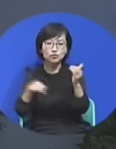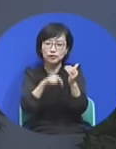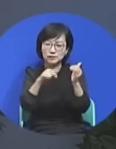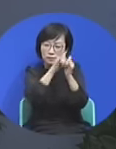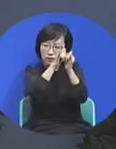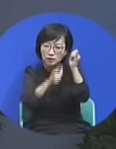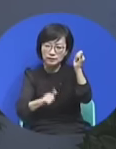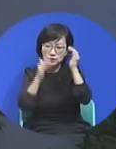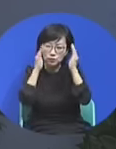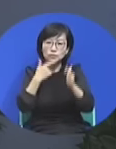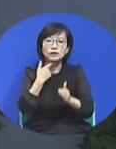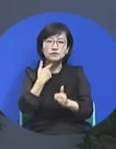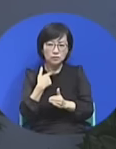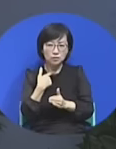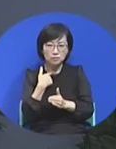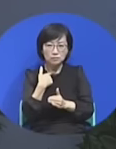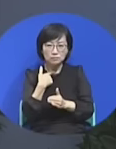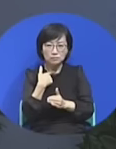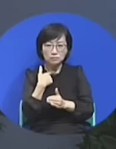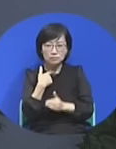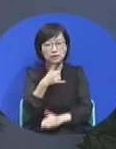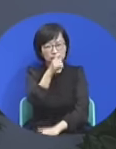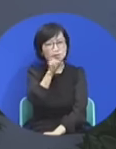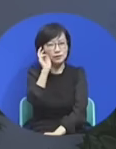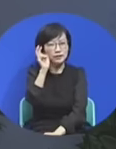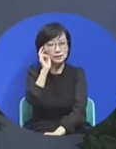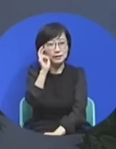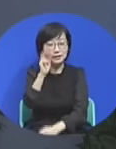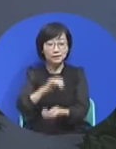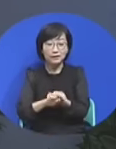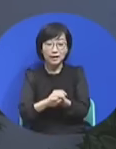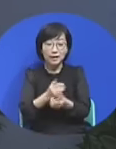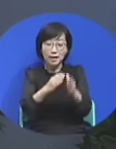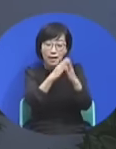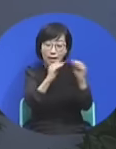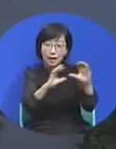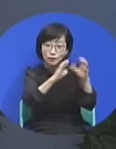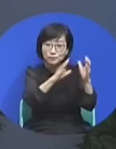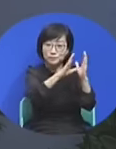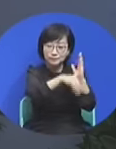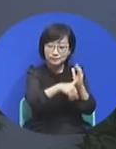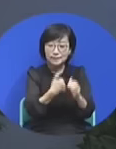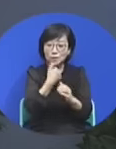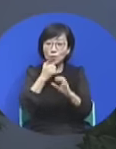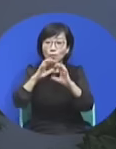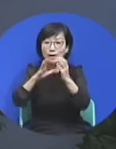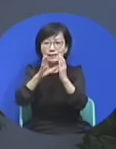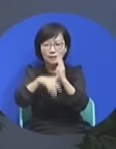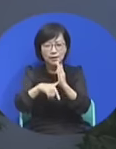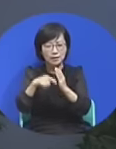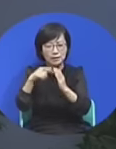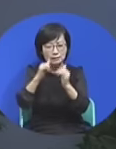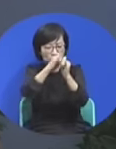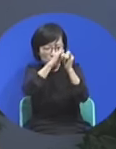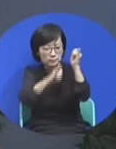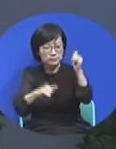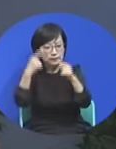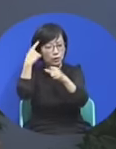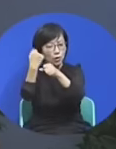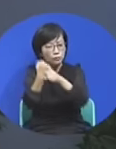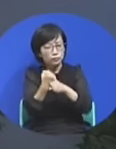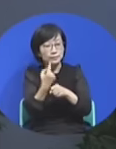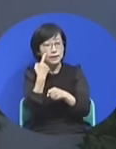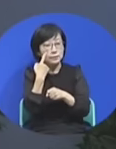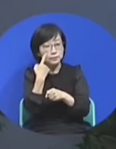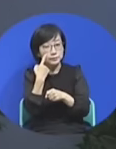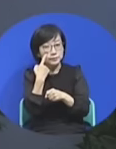history a lot. 확인해 보세요. So confirm this for yourself. 이게 애굽 시대, 로마 시대 계속해서 있는 거예요. And these things existed in the age of Egypt